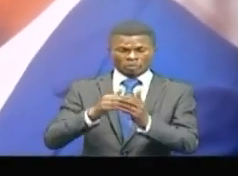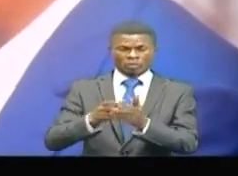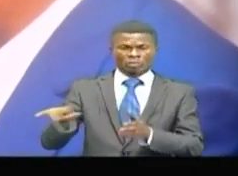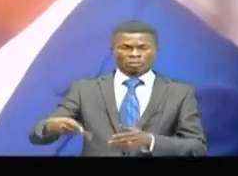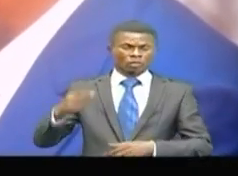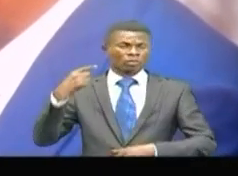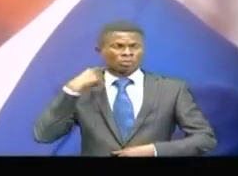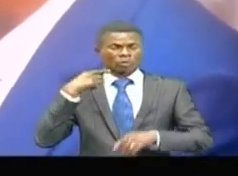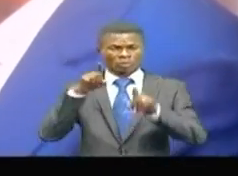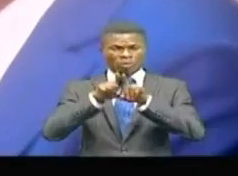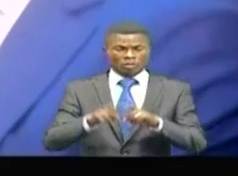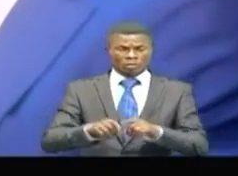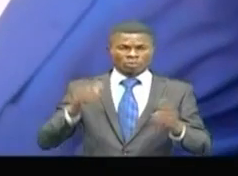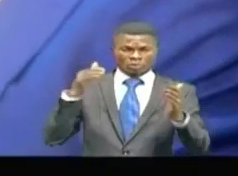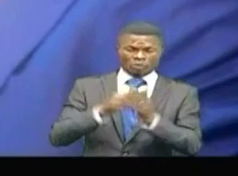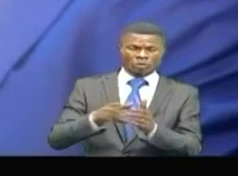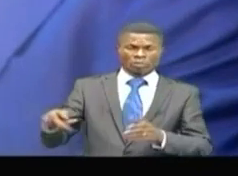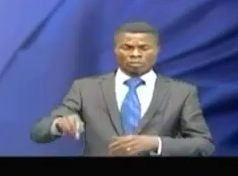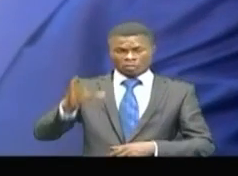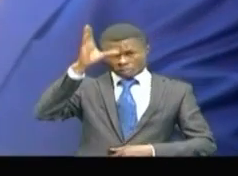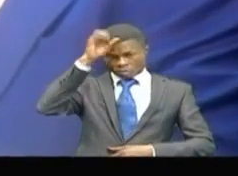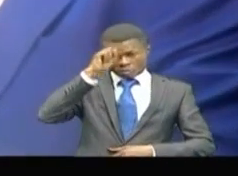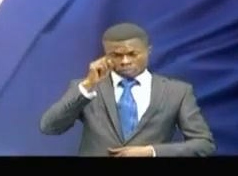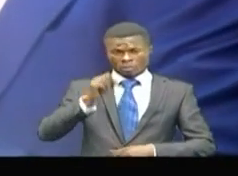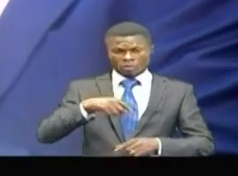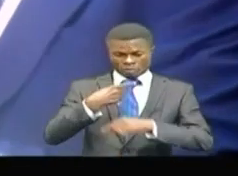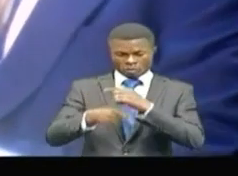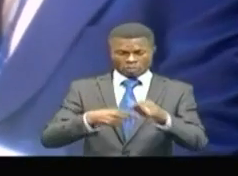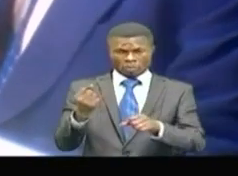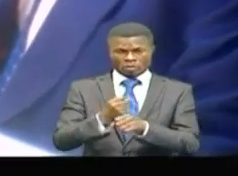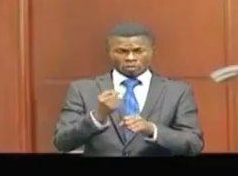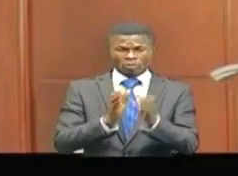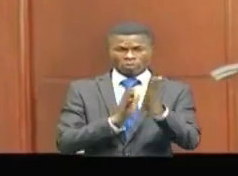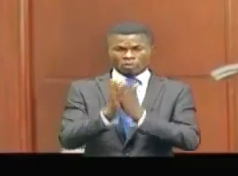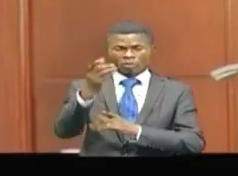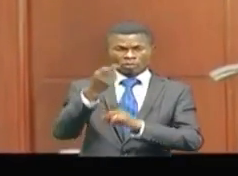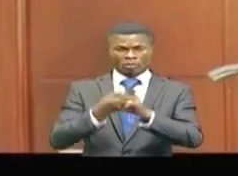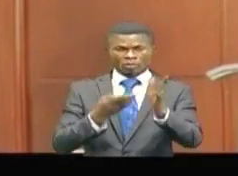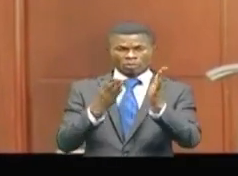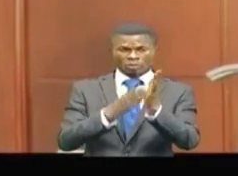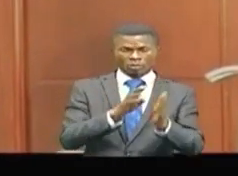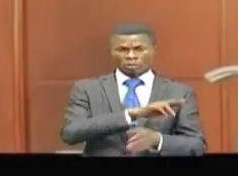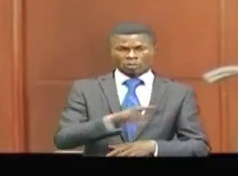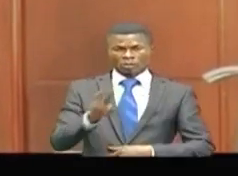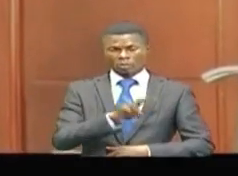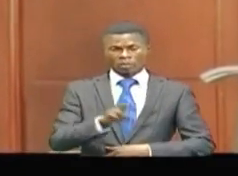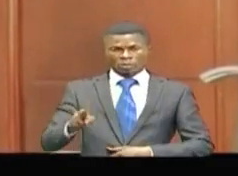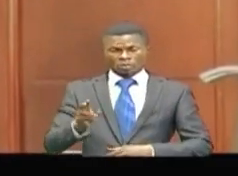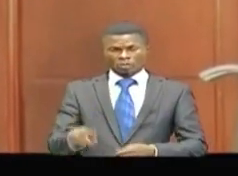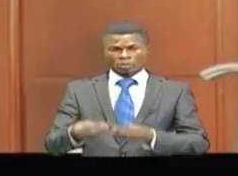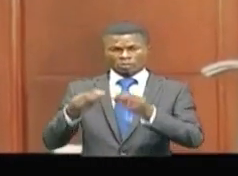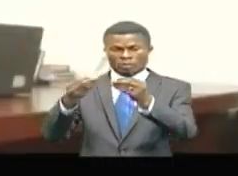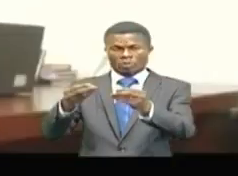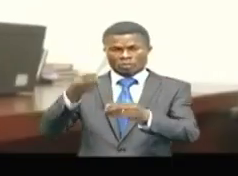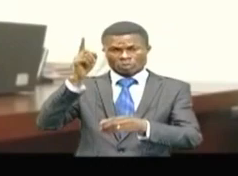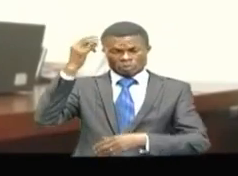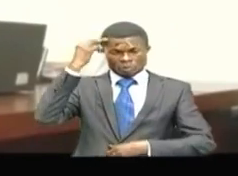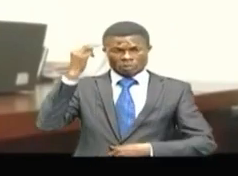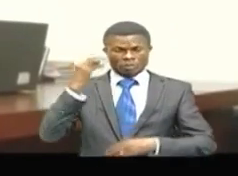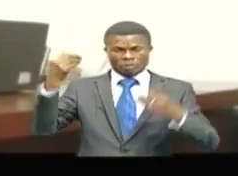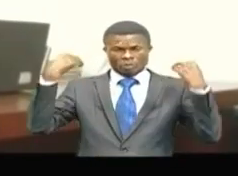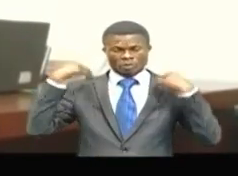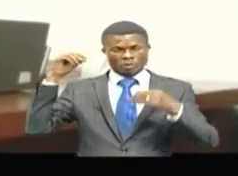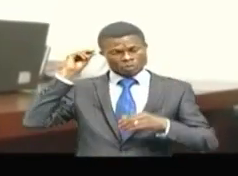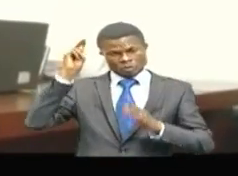Kwilu. La rentrée parlementaire le 15 septembre 2022 et le dépôt par le Premier ministre, chef du